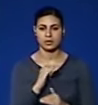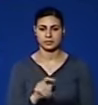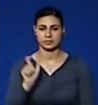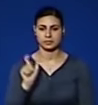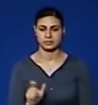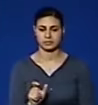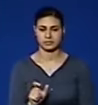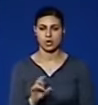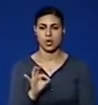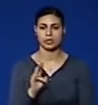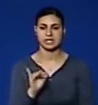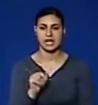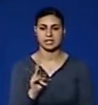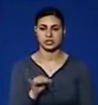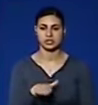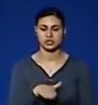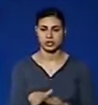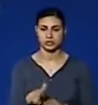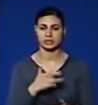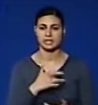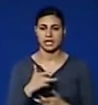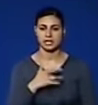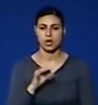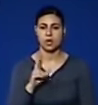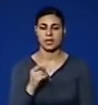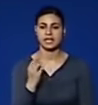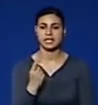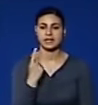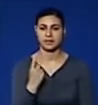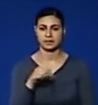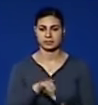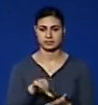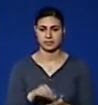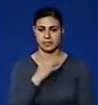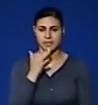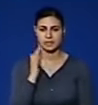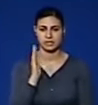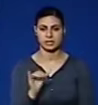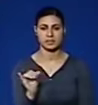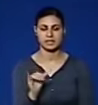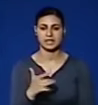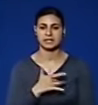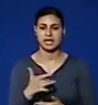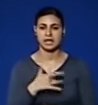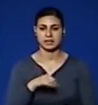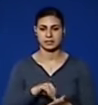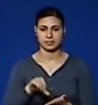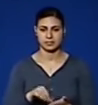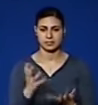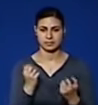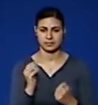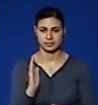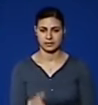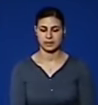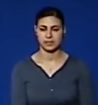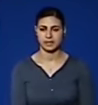მომღერალი გიორგი ონიანი შეასრულებს. თეატრი ბიზეს ოპერის კიდევ რამდენიმე წარმოდგენას გეგმავს, სადაც თეატრის სოლისტები მიიღებენ მონაწილეობას.